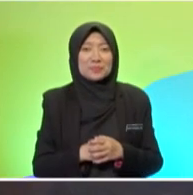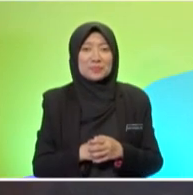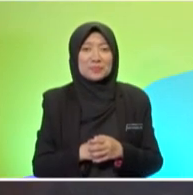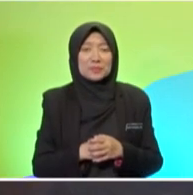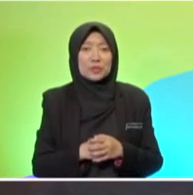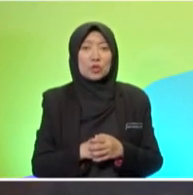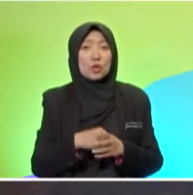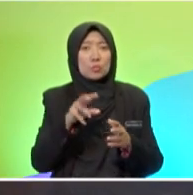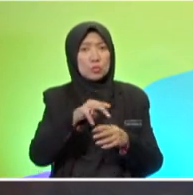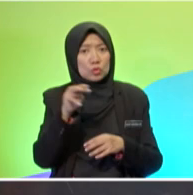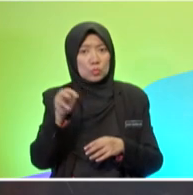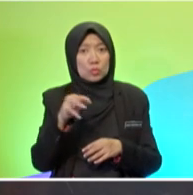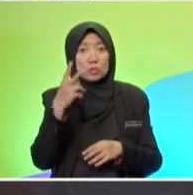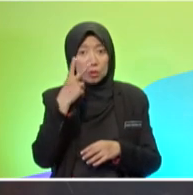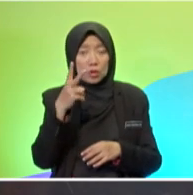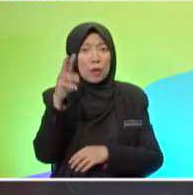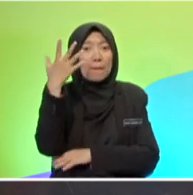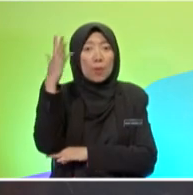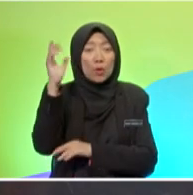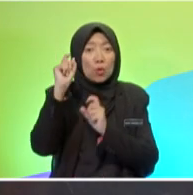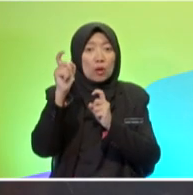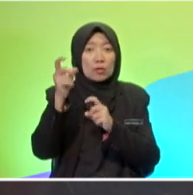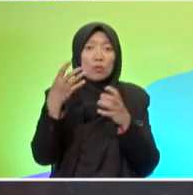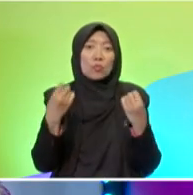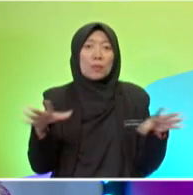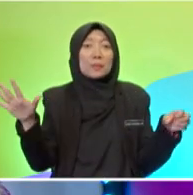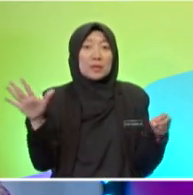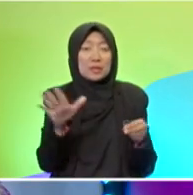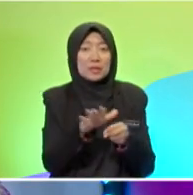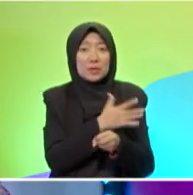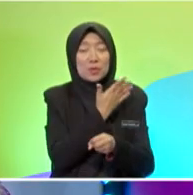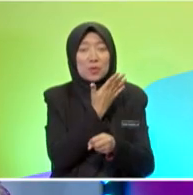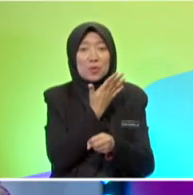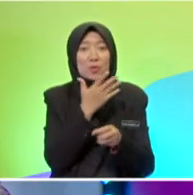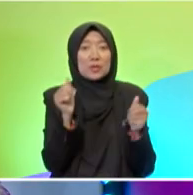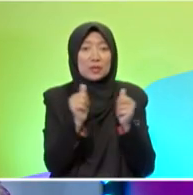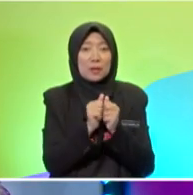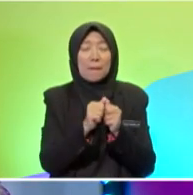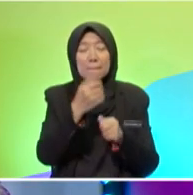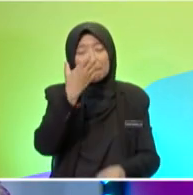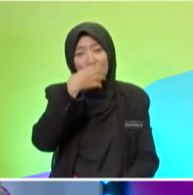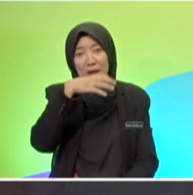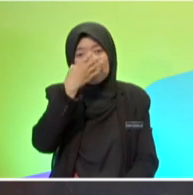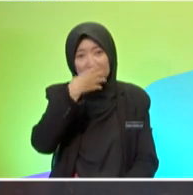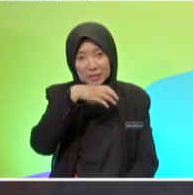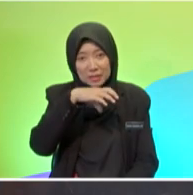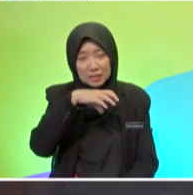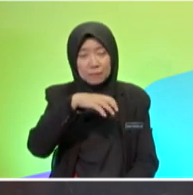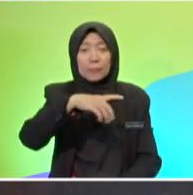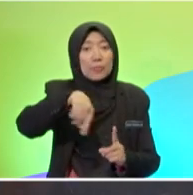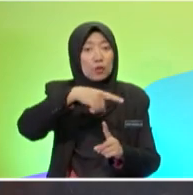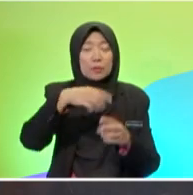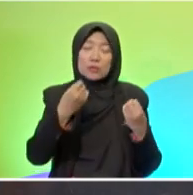cikgu di rumah. Baik. Tengok pokok ganjaran kita dah penuh dengan buah apple. Okey, baiklah cikgu. Maksudnya bila pokok ganjaran